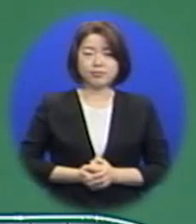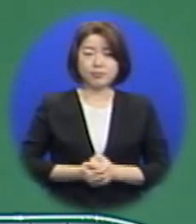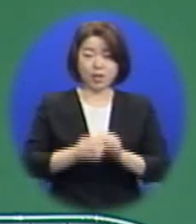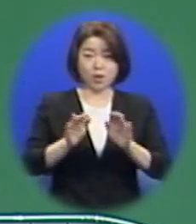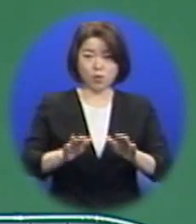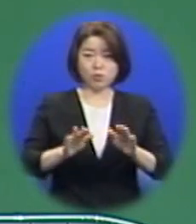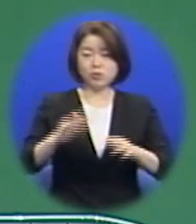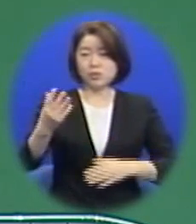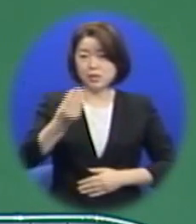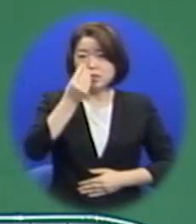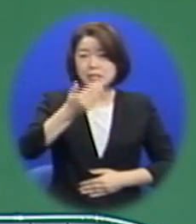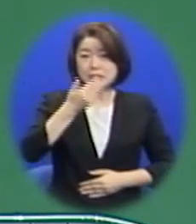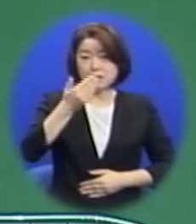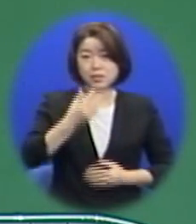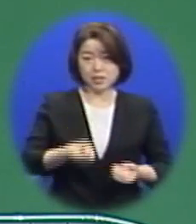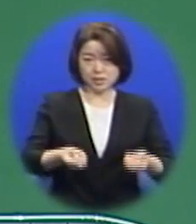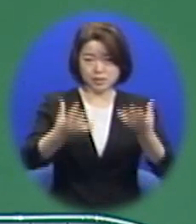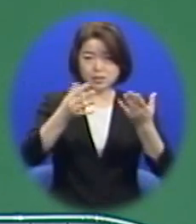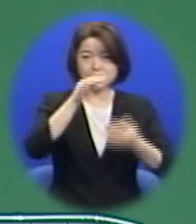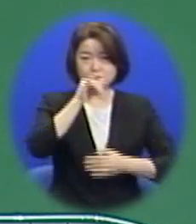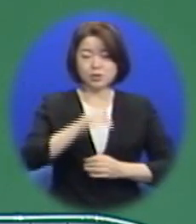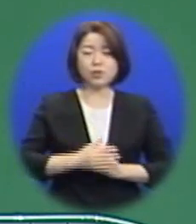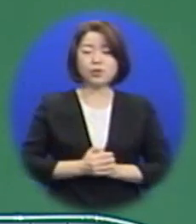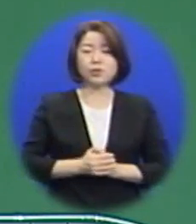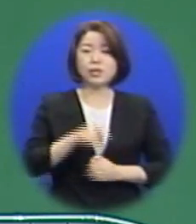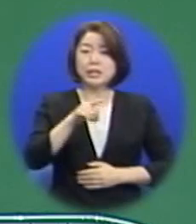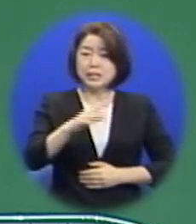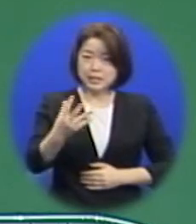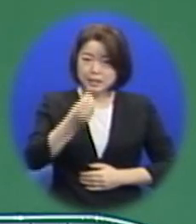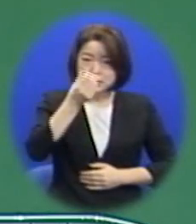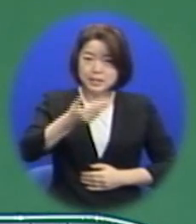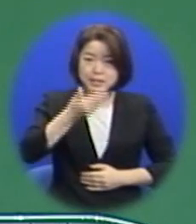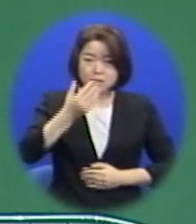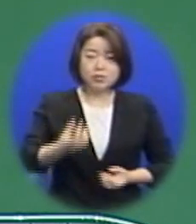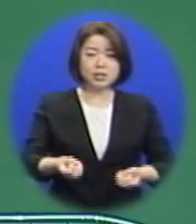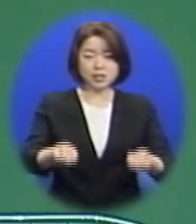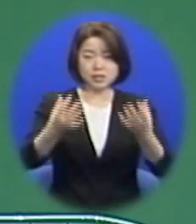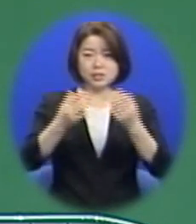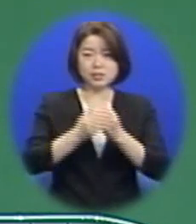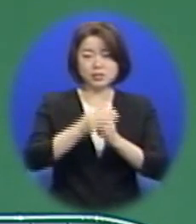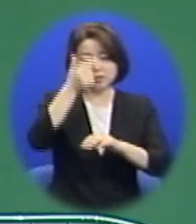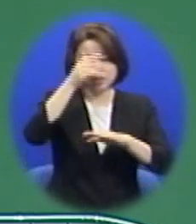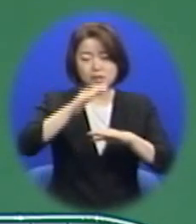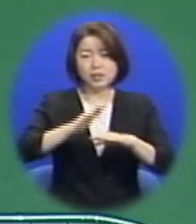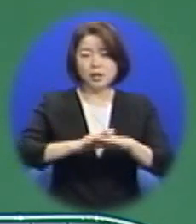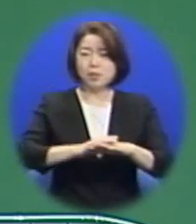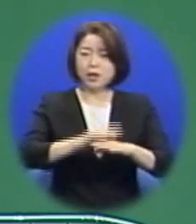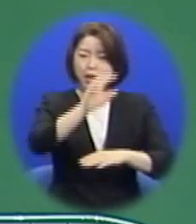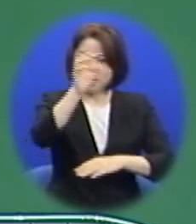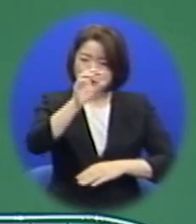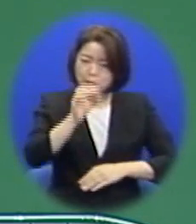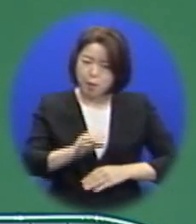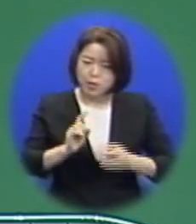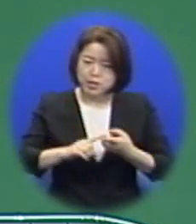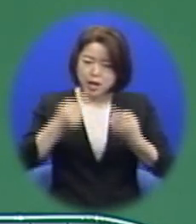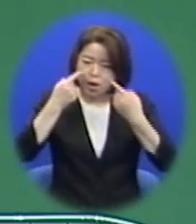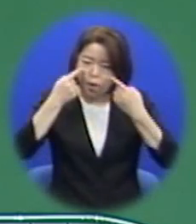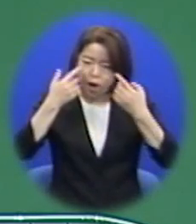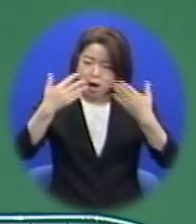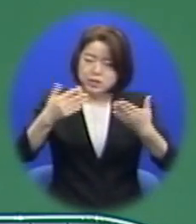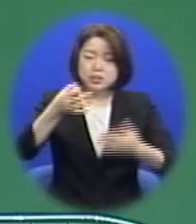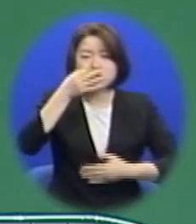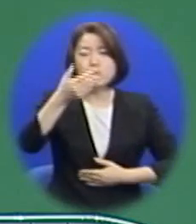오늘 성찬식을 합니다. 이 성찬식은 예배가 무언가를 정확하게 보여주는 은혜의